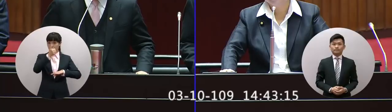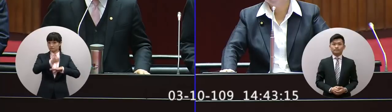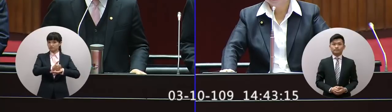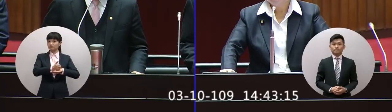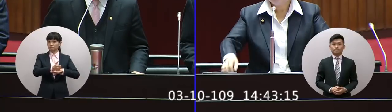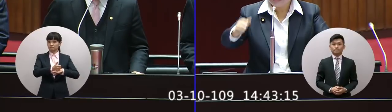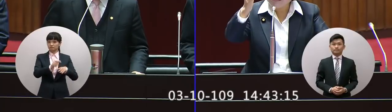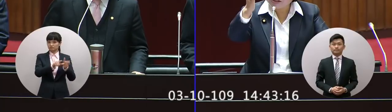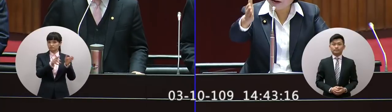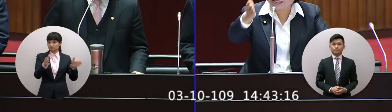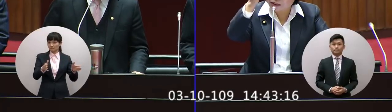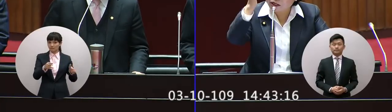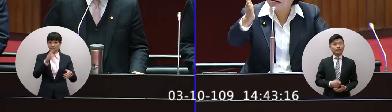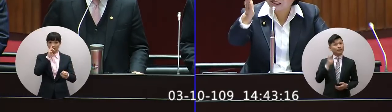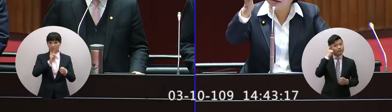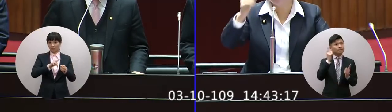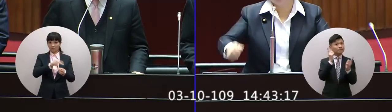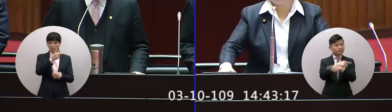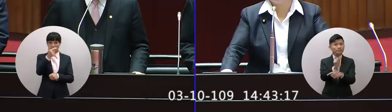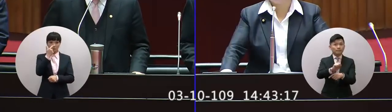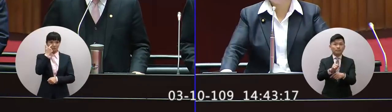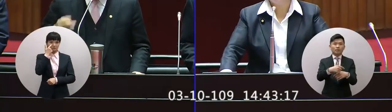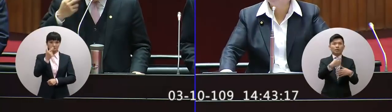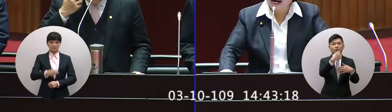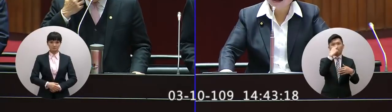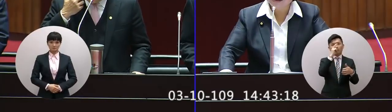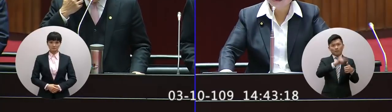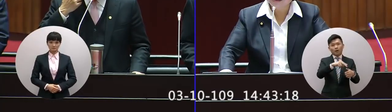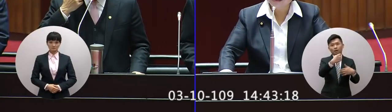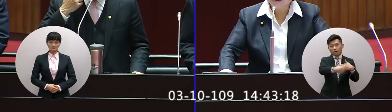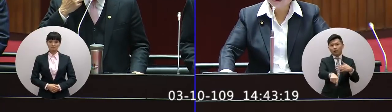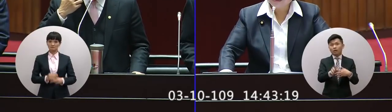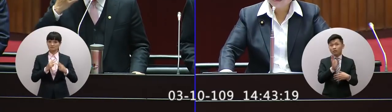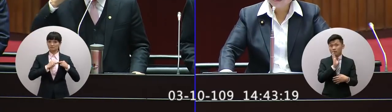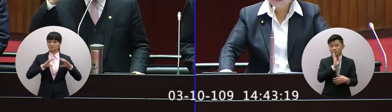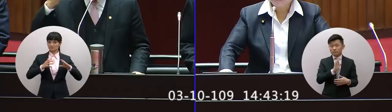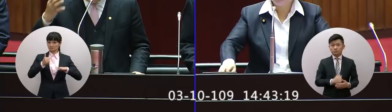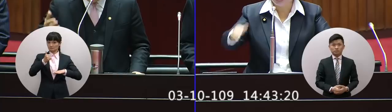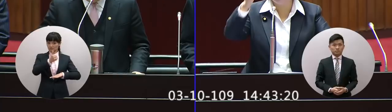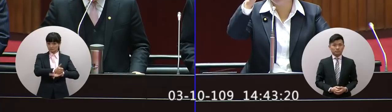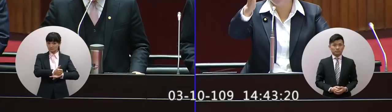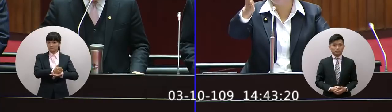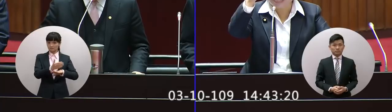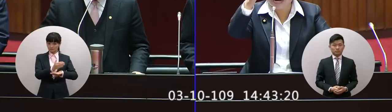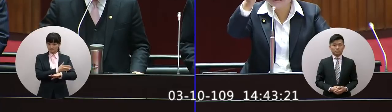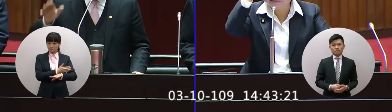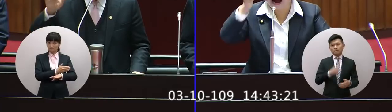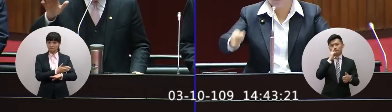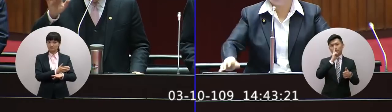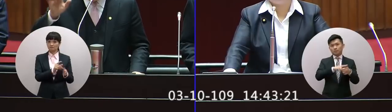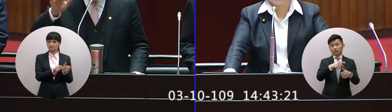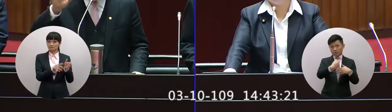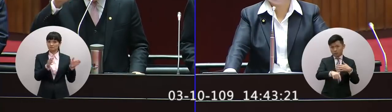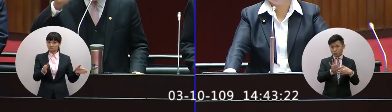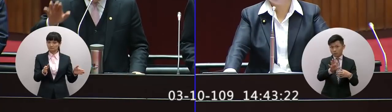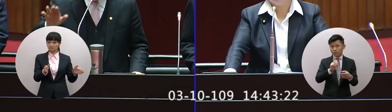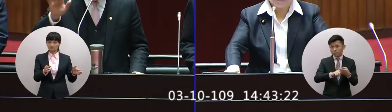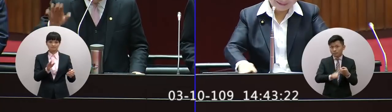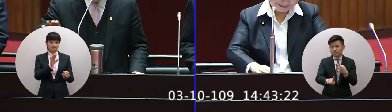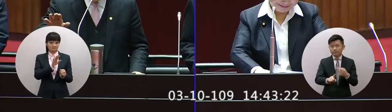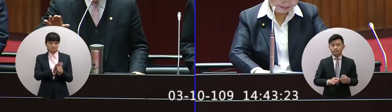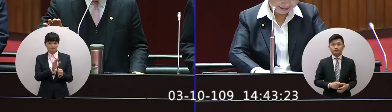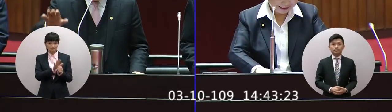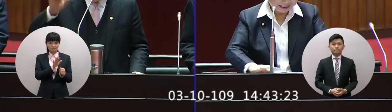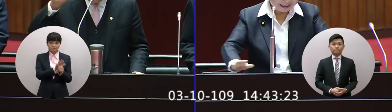最大， 那换句话说就是有伤害是吗？ 那蔡政府上 就是有伤害是吗？ 一直